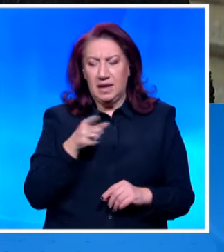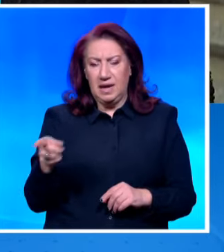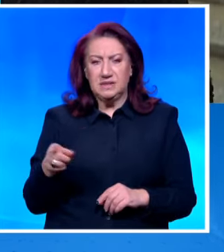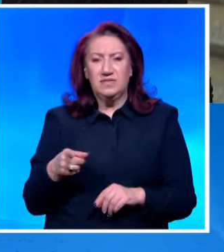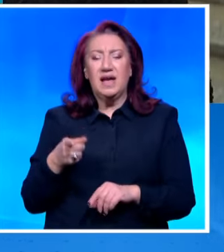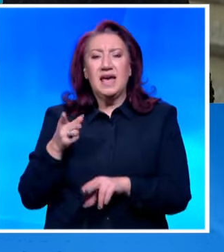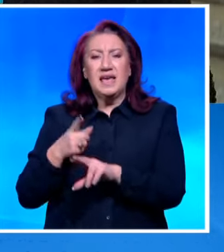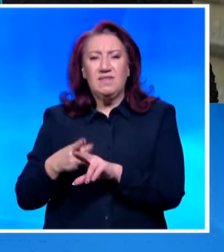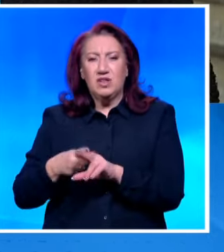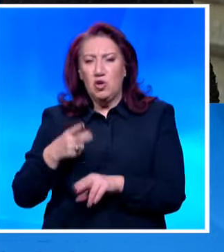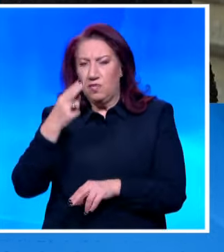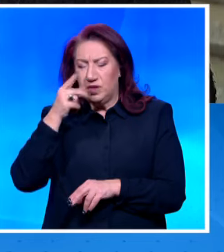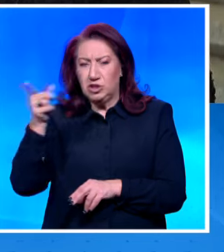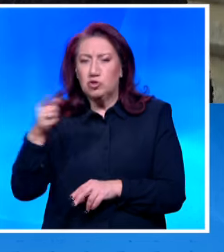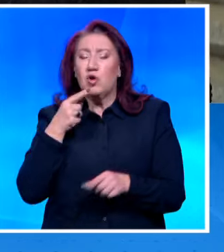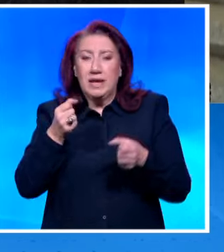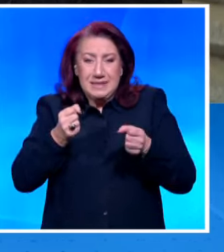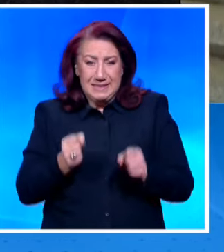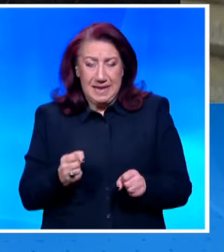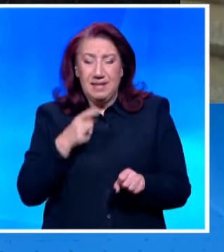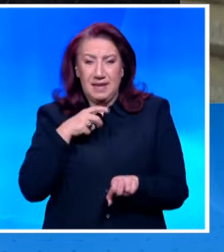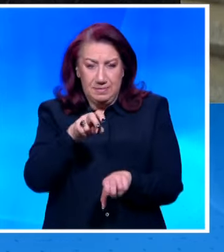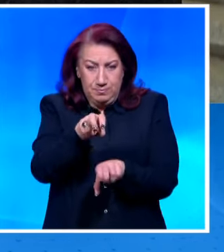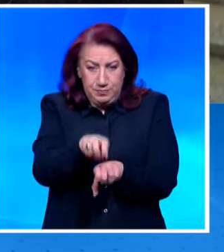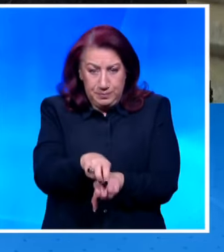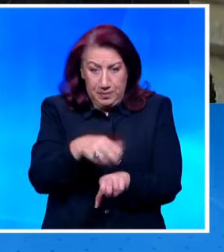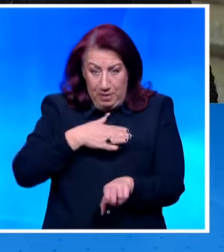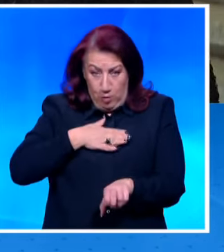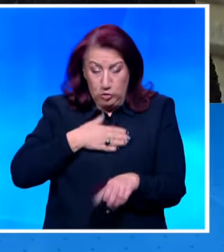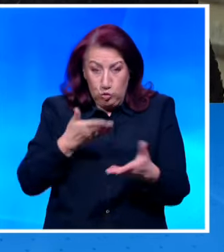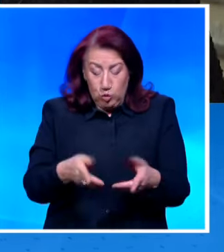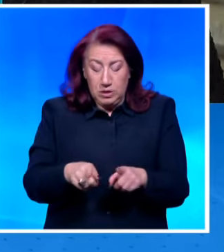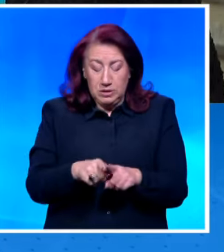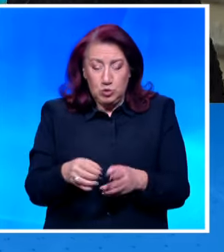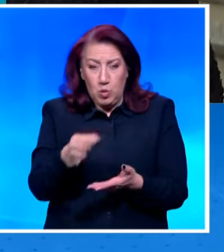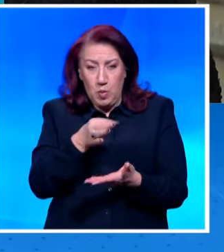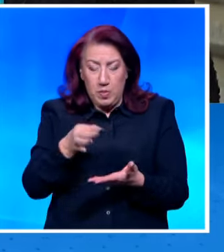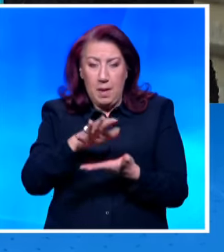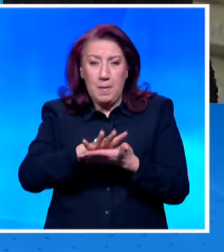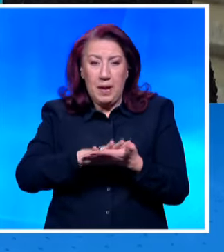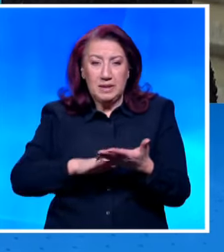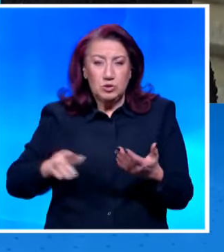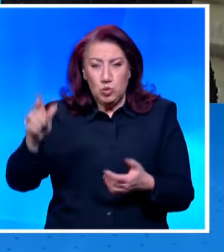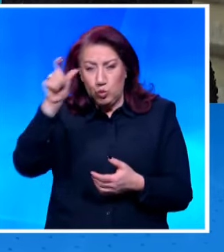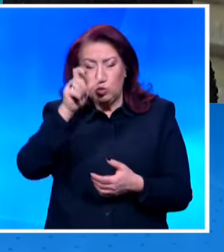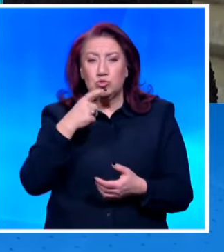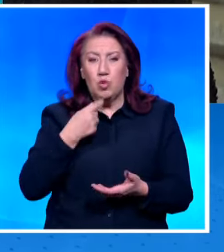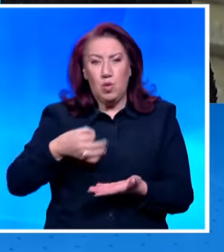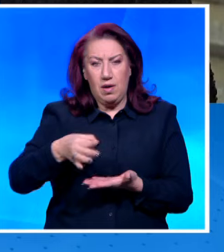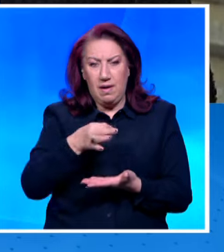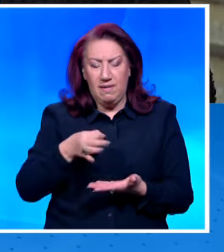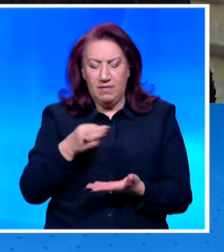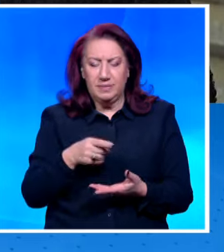му и е пил мазно турско кафе а христо иванов веднага отговори тази професия с компроматите е